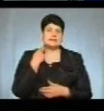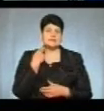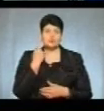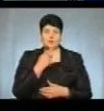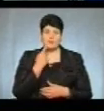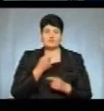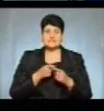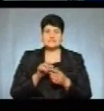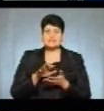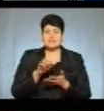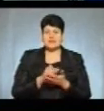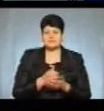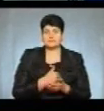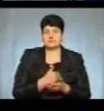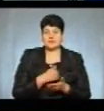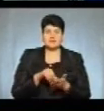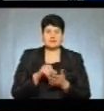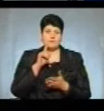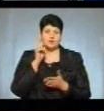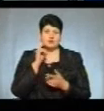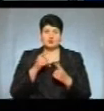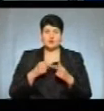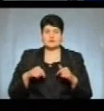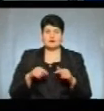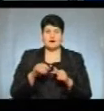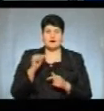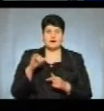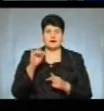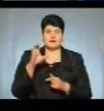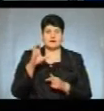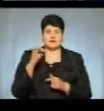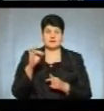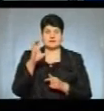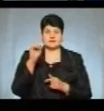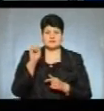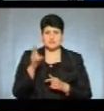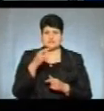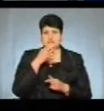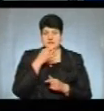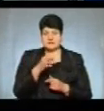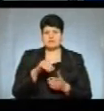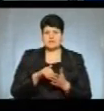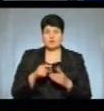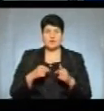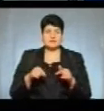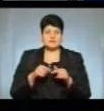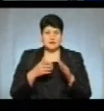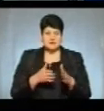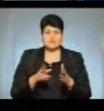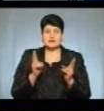Такі заняття ініціювали представники молодіжної організації «ISEC», повідомив член цієї організації Юрій Королишин. На